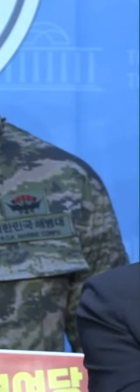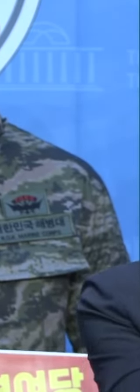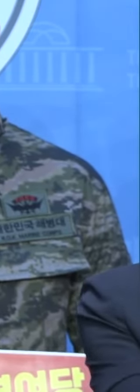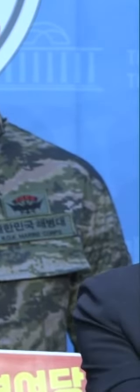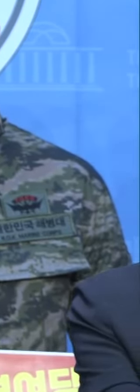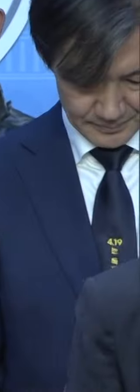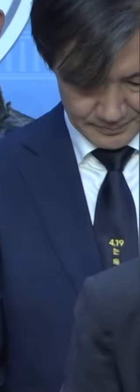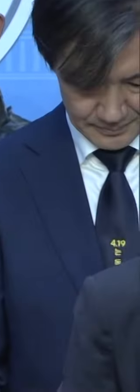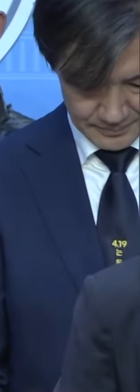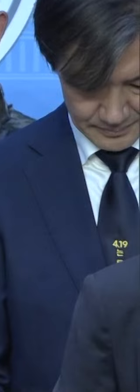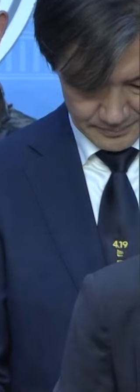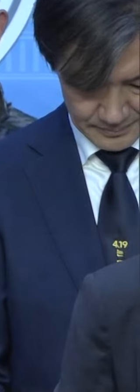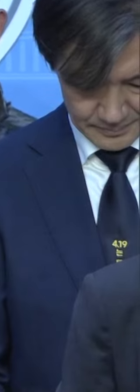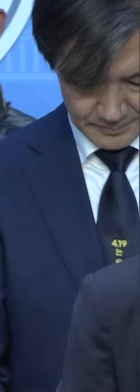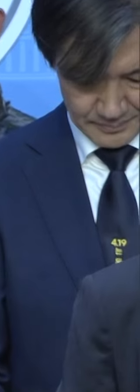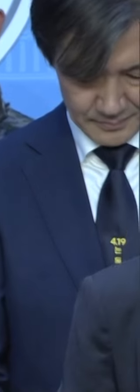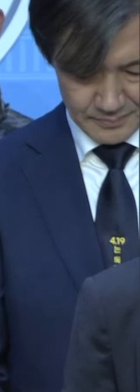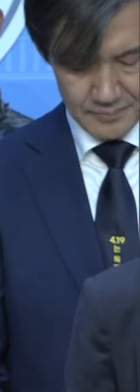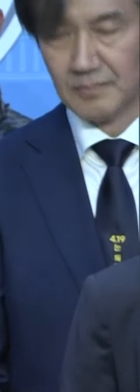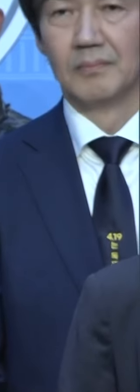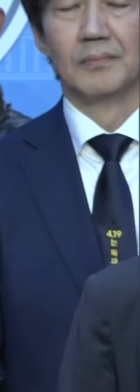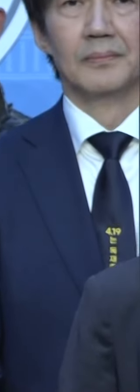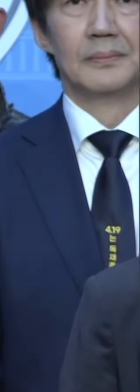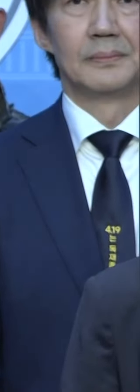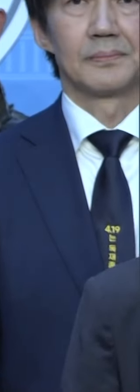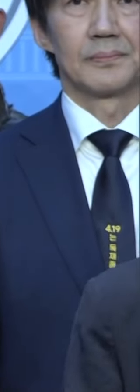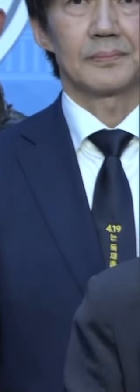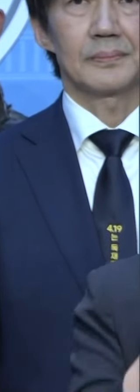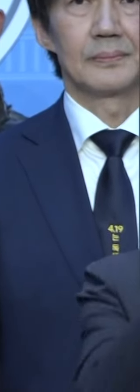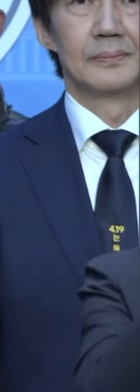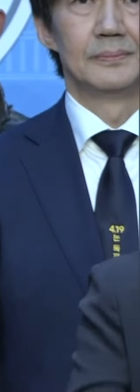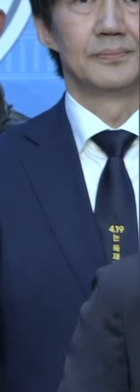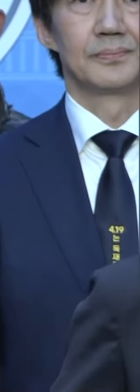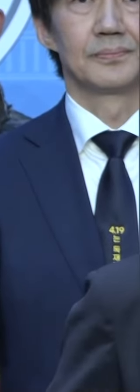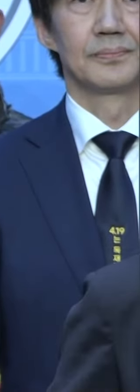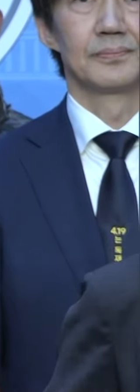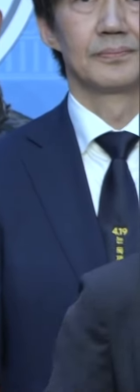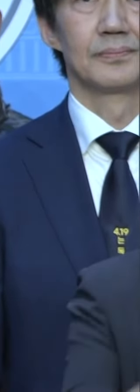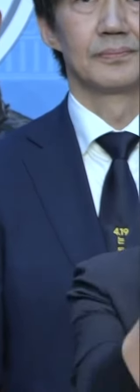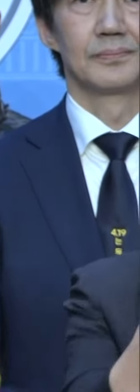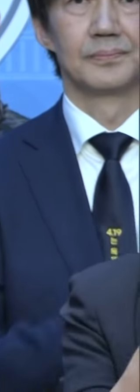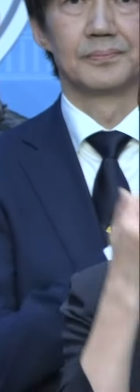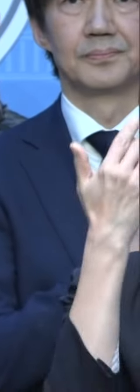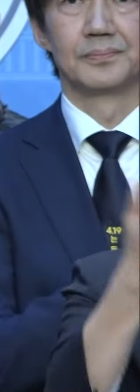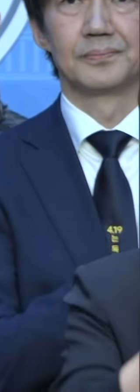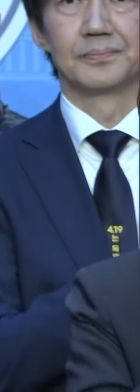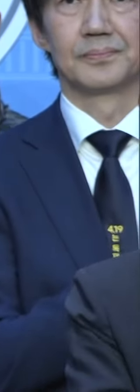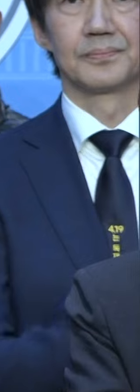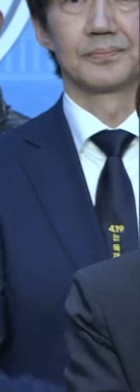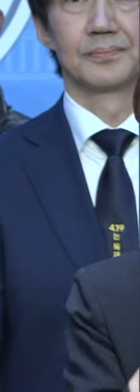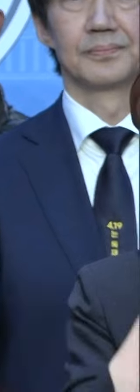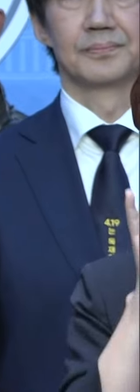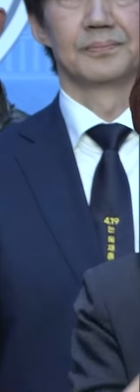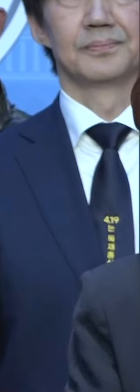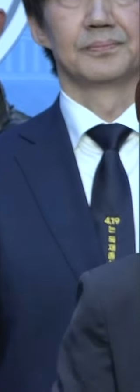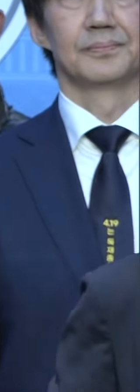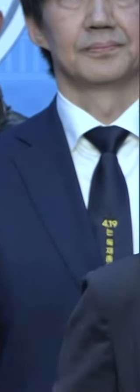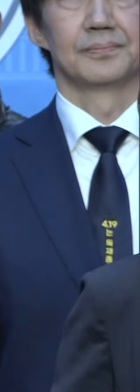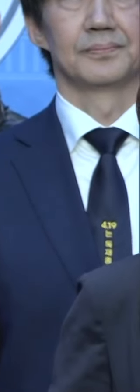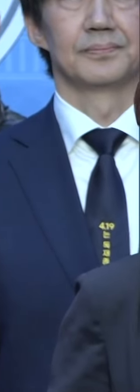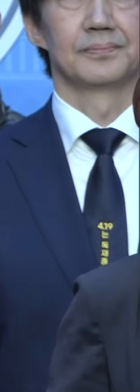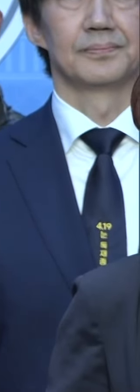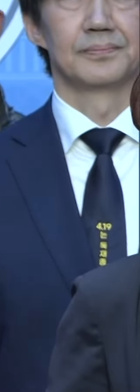밝혀야 합니다 오늘이 자리에서 윤석 대통령께서 혹시 들으신다면이 질문을 드리고 싶습니다 만약에 대통